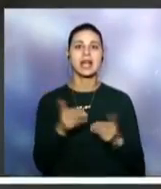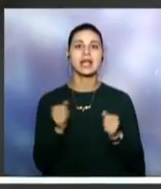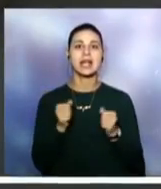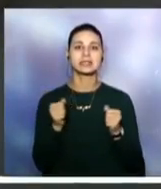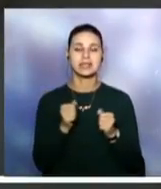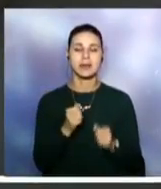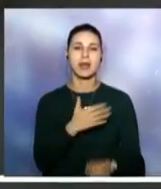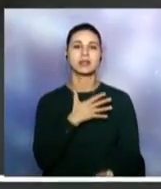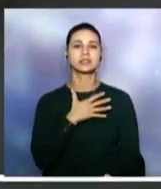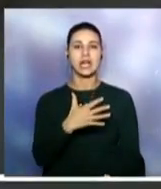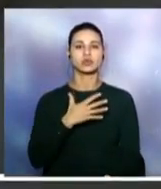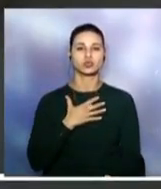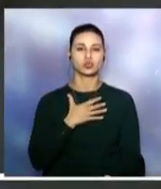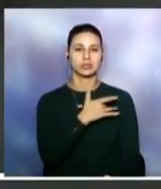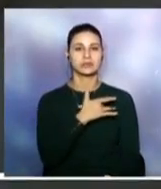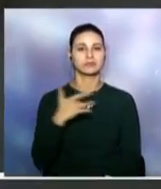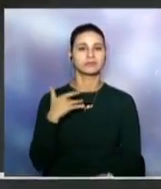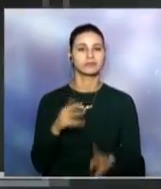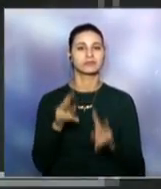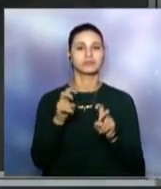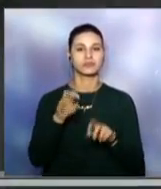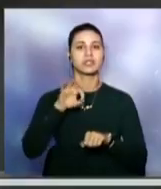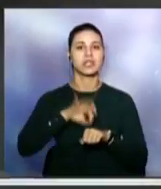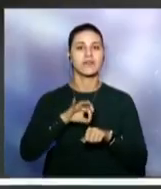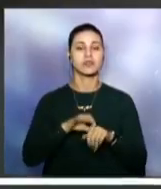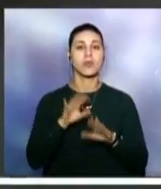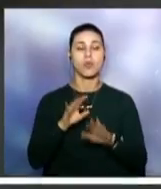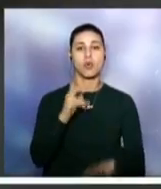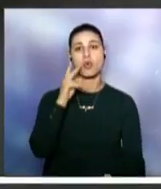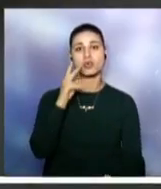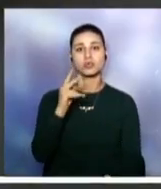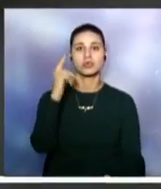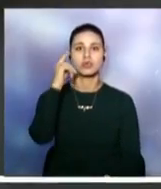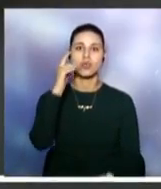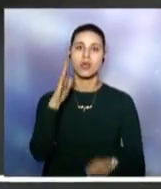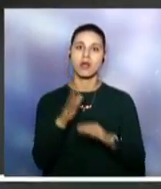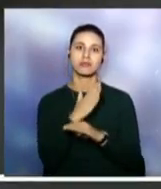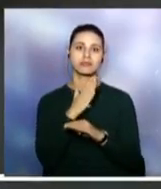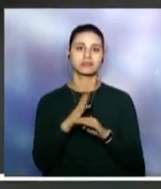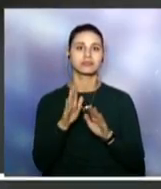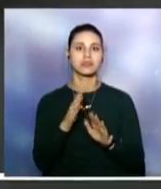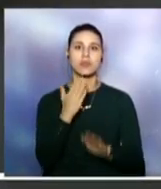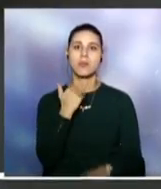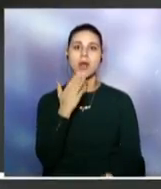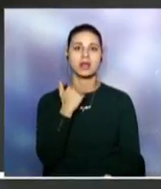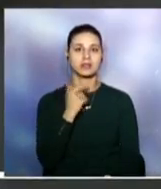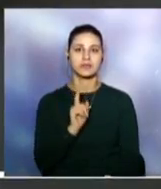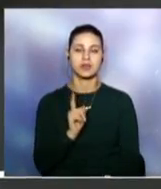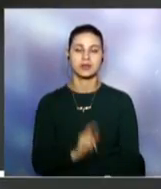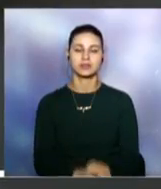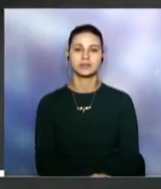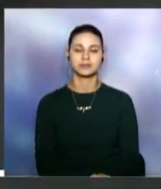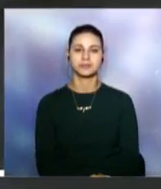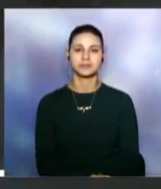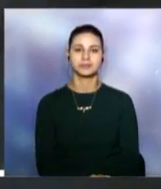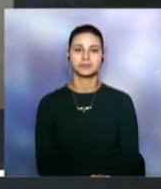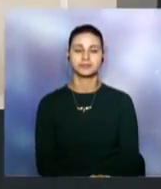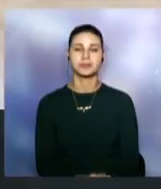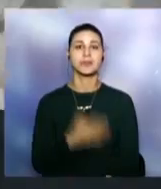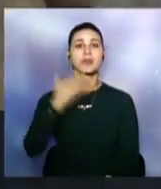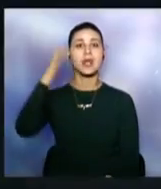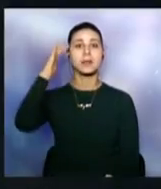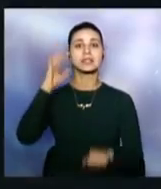სისტემის დაავადებებია. მხოლოდ სიმპტომებზე დაყრდნობით, მათი ერთმანეთისგან გარჩევა ყოველთვის მარტივი არ არის.